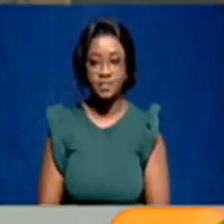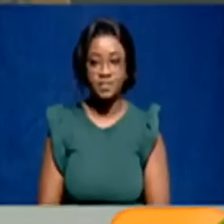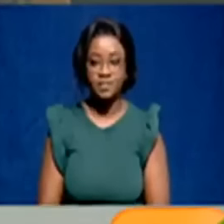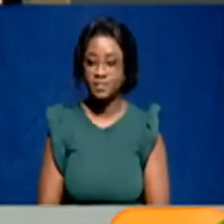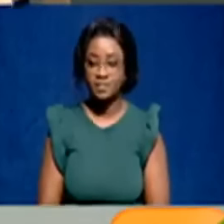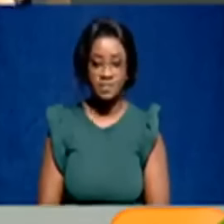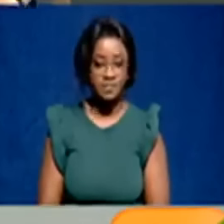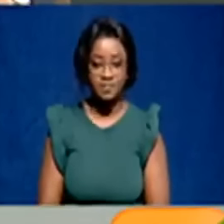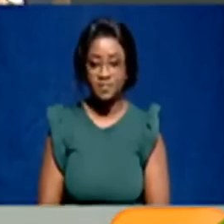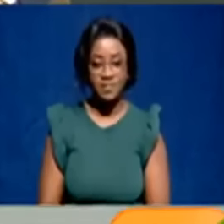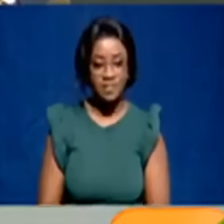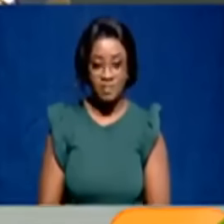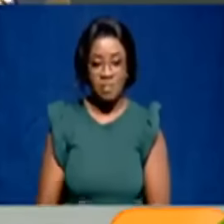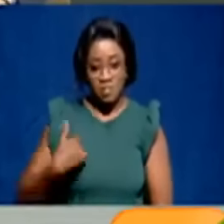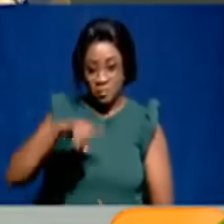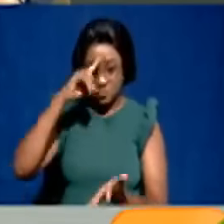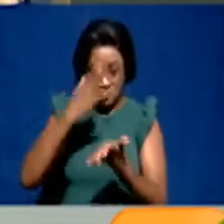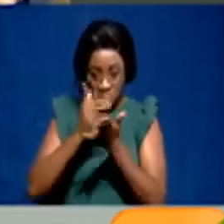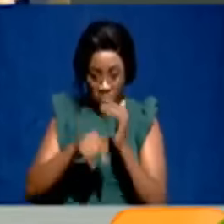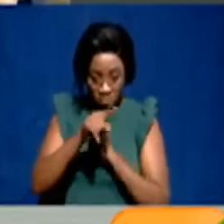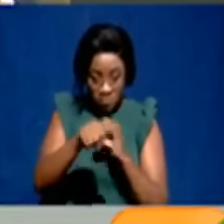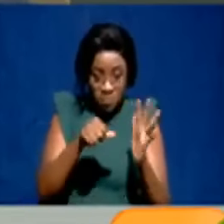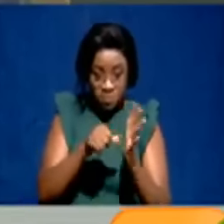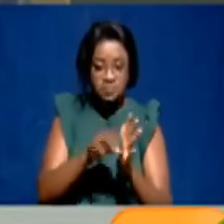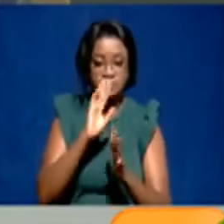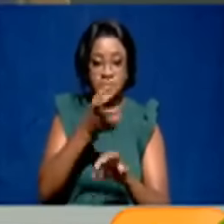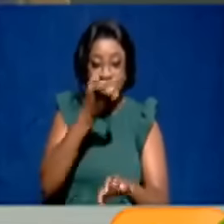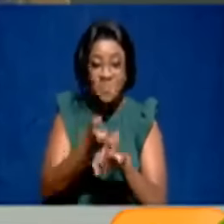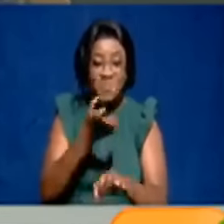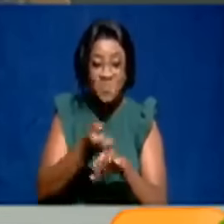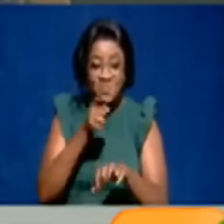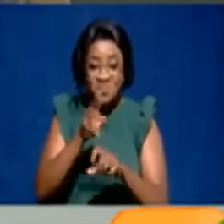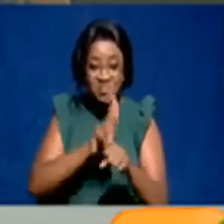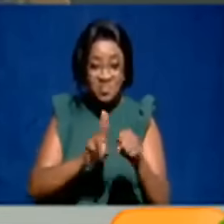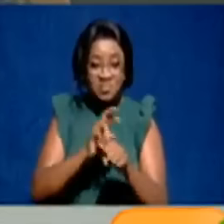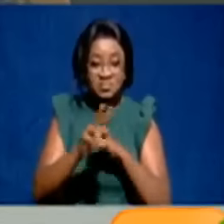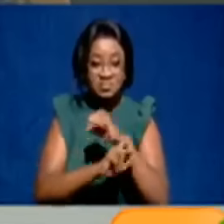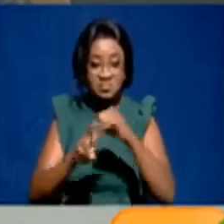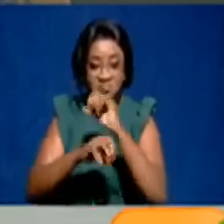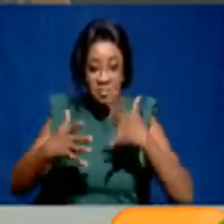Na bila shaka mtazamaji, tunaamini kwamba kitendawili hiki cha jiwe hili la utapeli